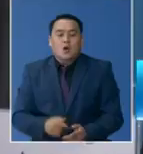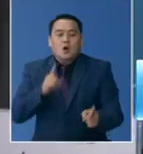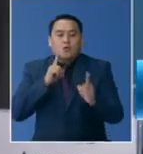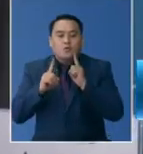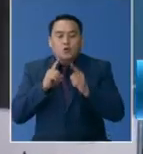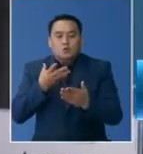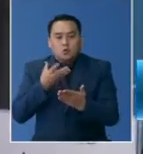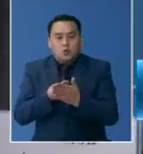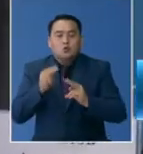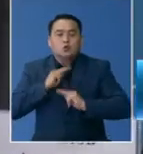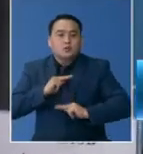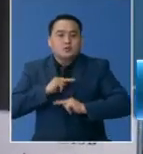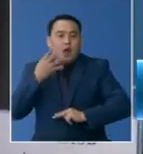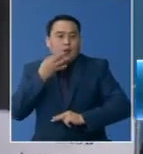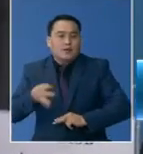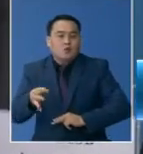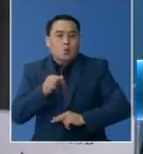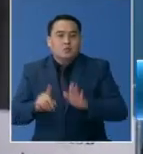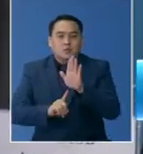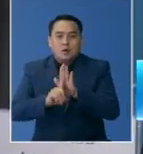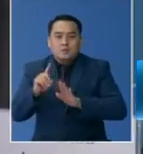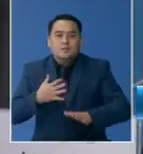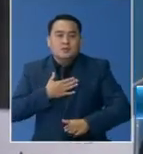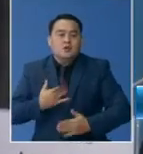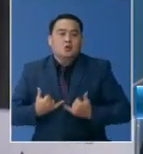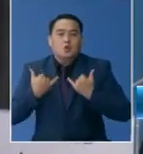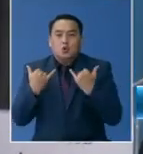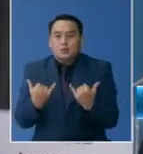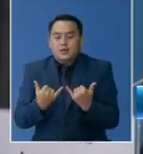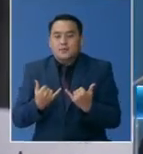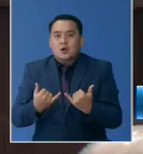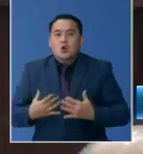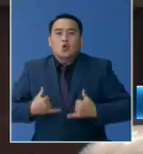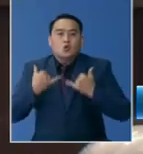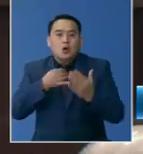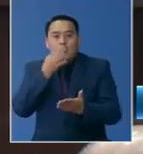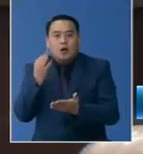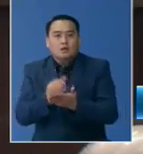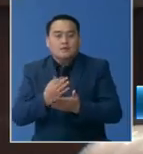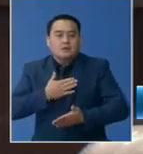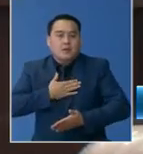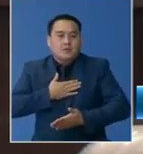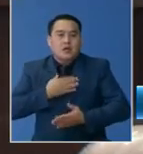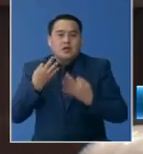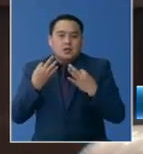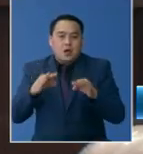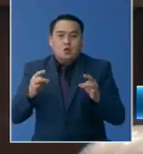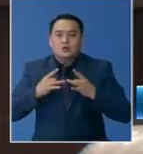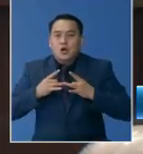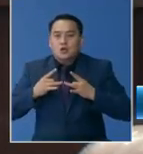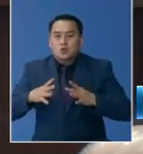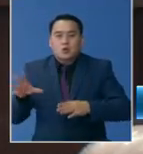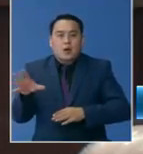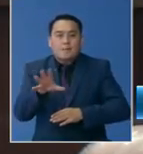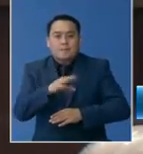Форумның өз жұмысын Алматы облысынан бастау алғаны біз үшін үлкен құрмет. Бізге үлкен жауапкершілік арта түседі. тәуелсіздік той алдында